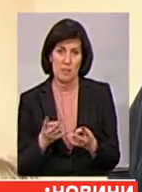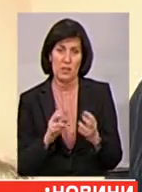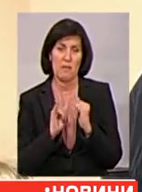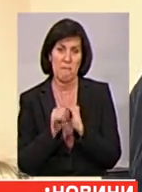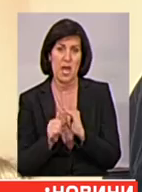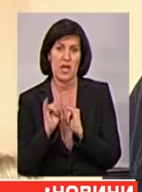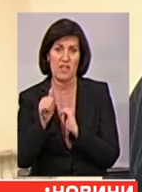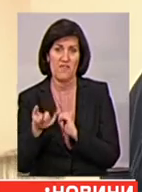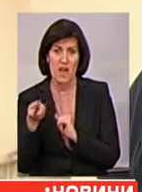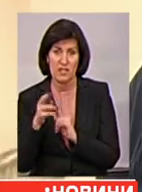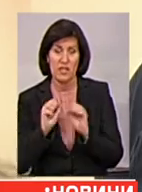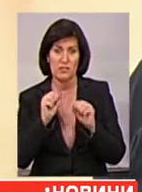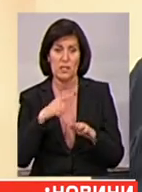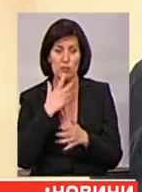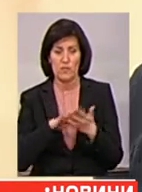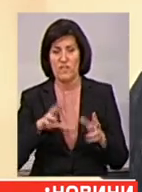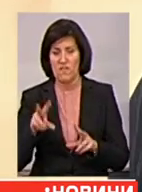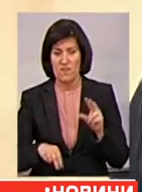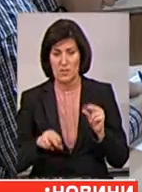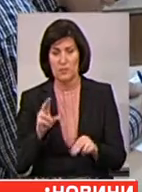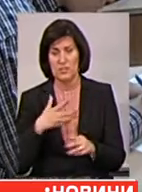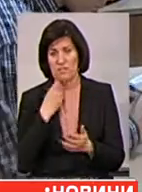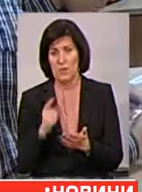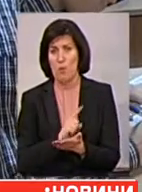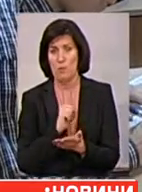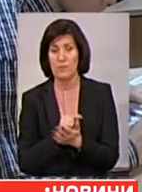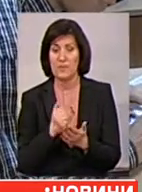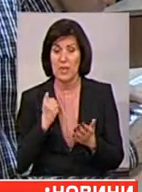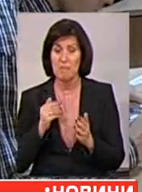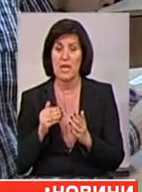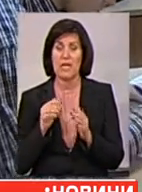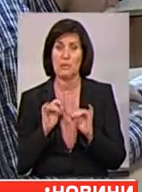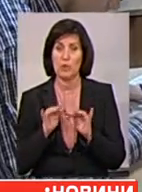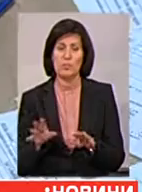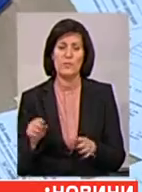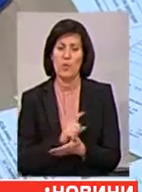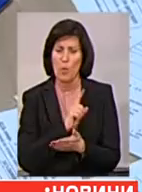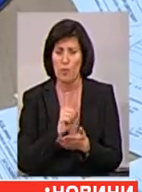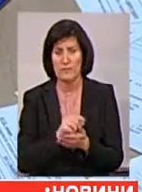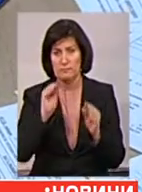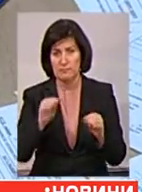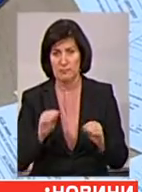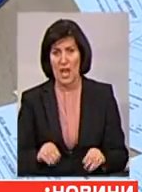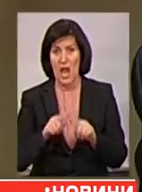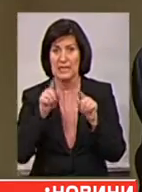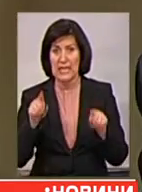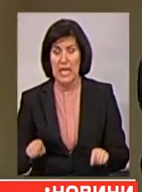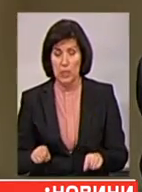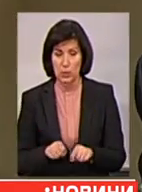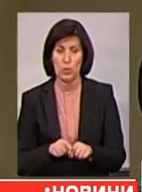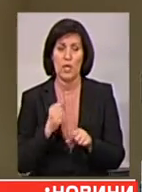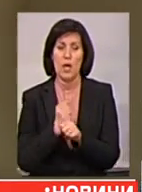переливання. Тому здачу крові я вважаю своїм обов'язком. Перед процедурою усі учасники акції обов'язково заповнюють анкети.